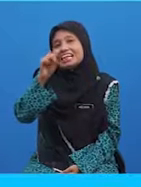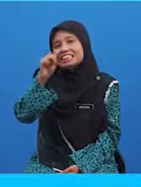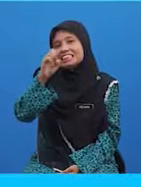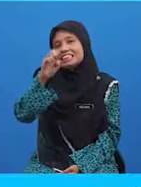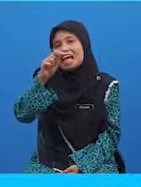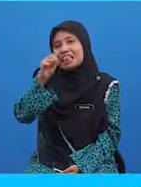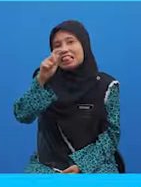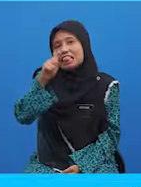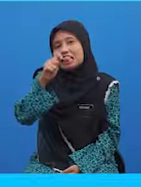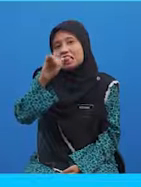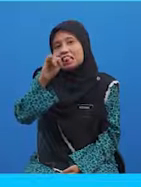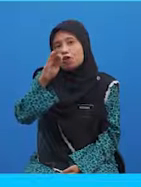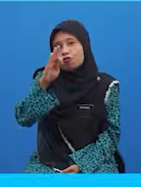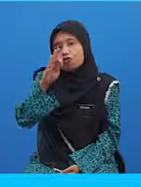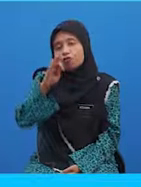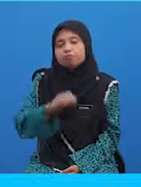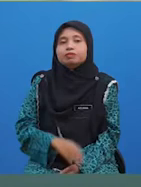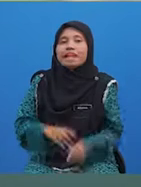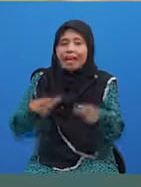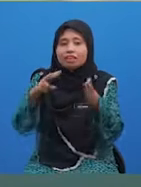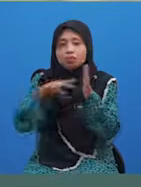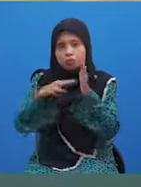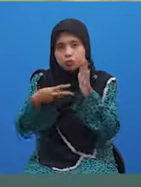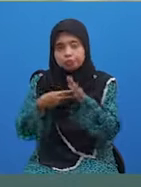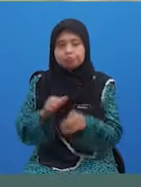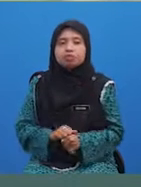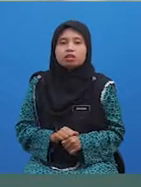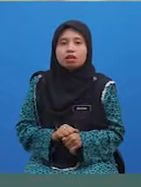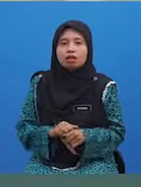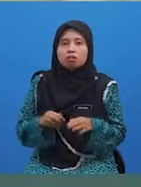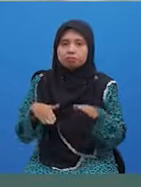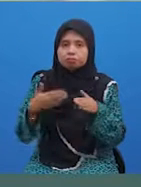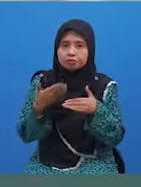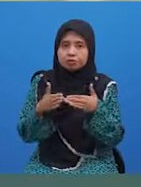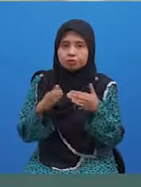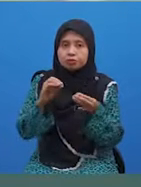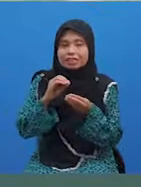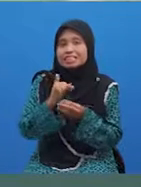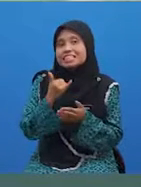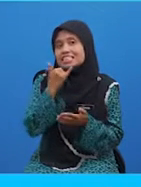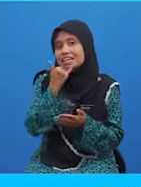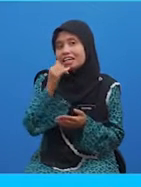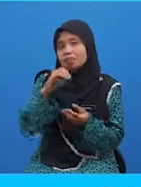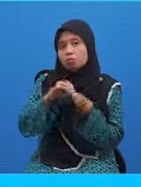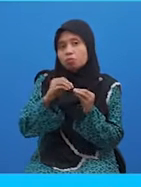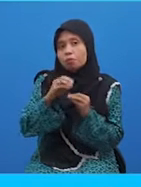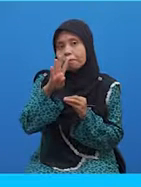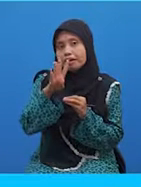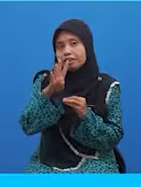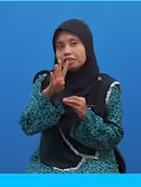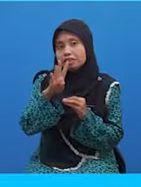yang bermaksud ganjaran. Kita beralih kepada kesalahan yang keempat pula.